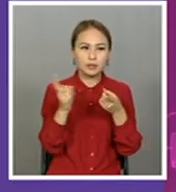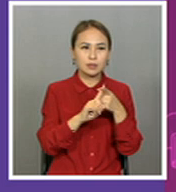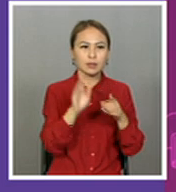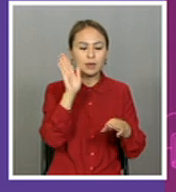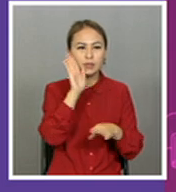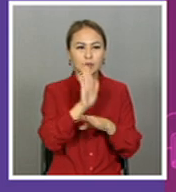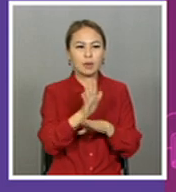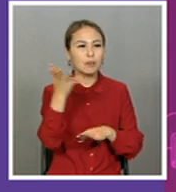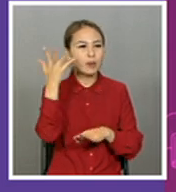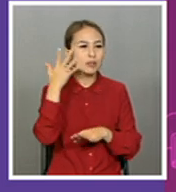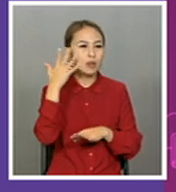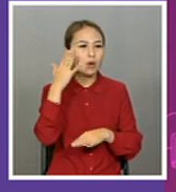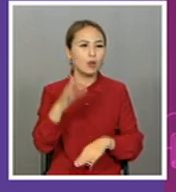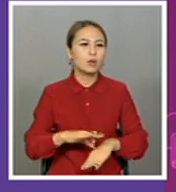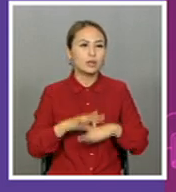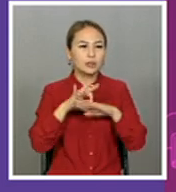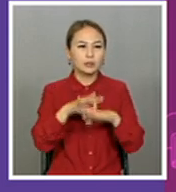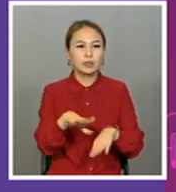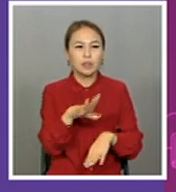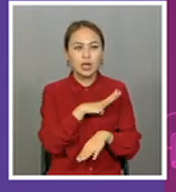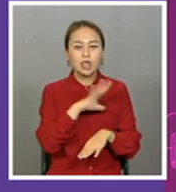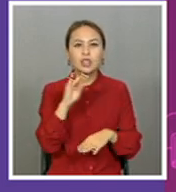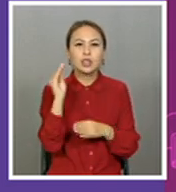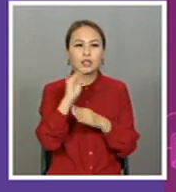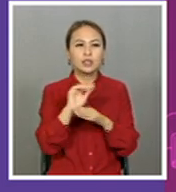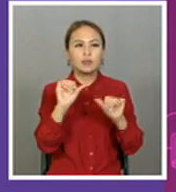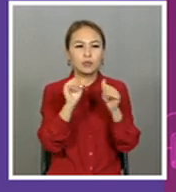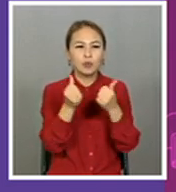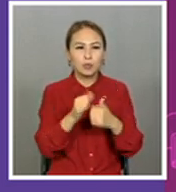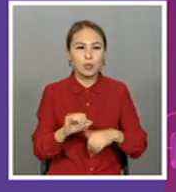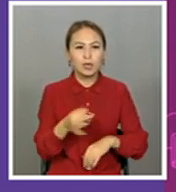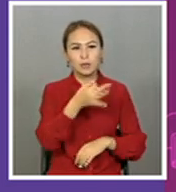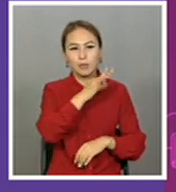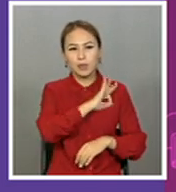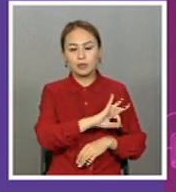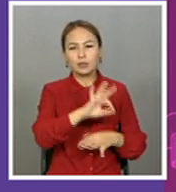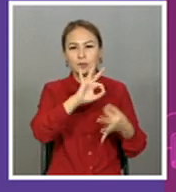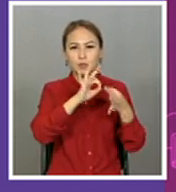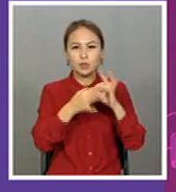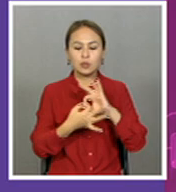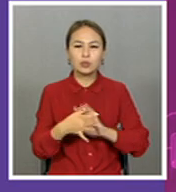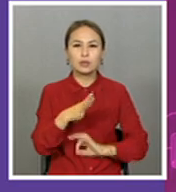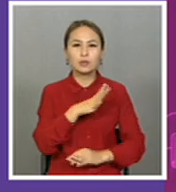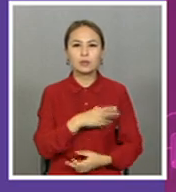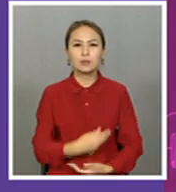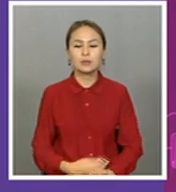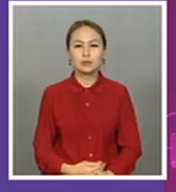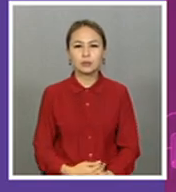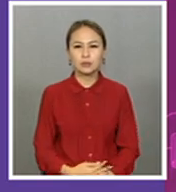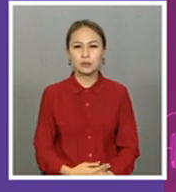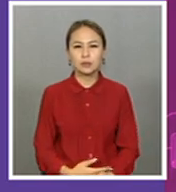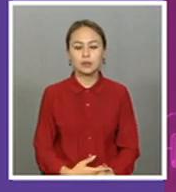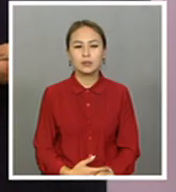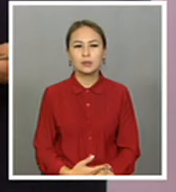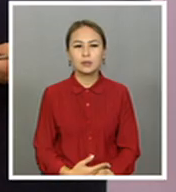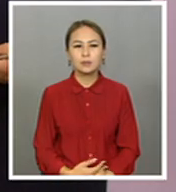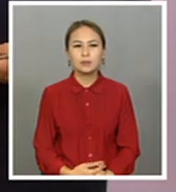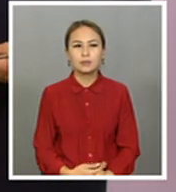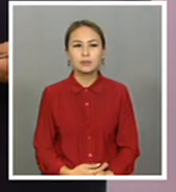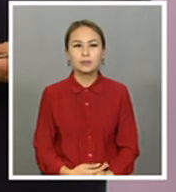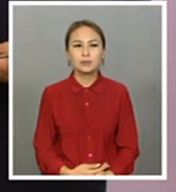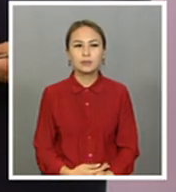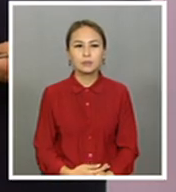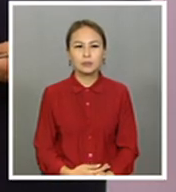байланысын тапсырма барысында қолдандыңдар. Және формулаларды пайдаланып түсіндірдіңдер.